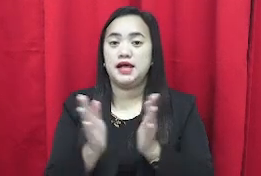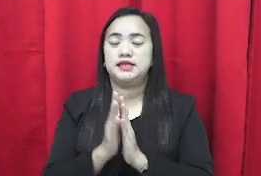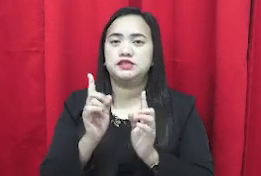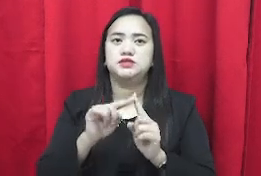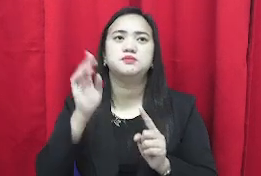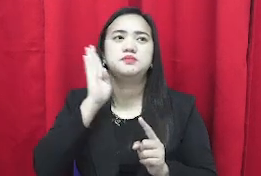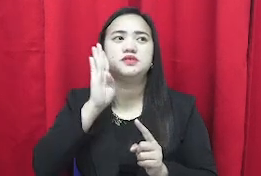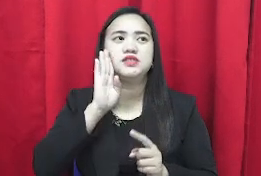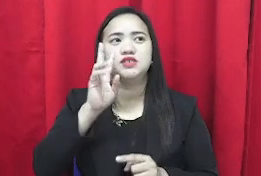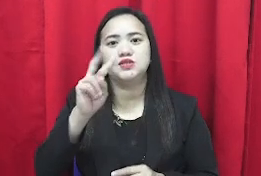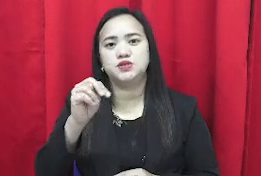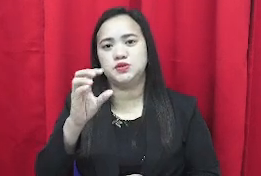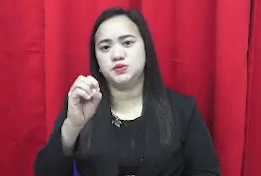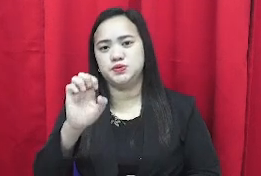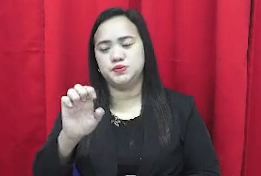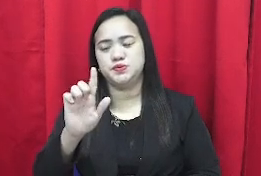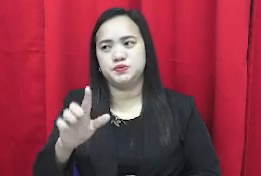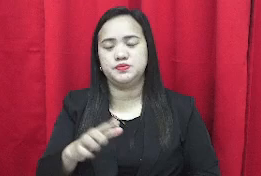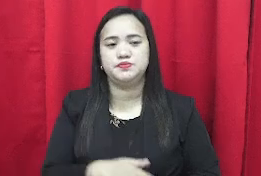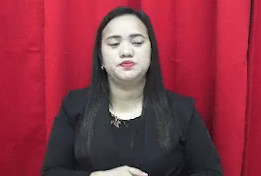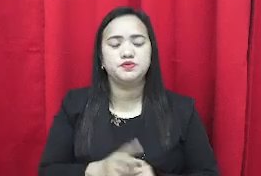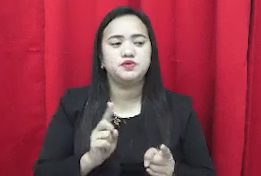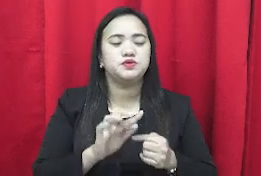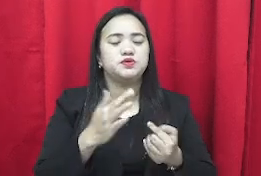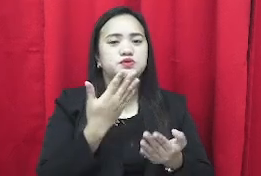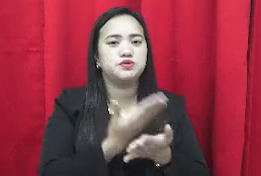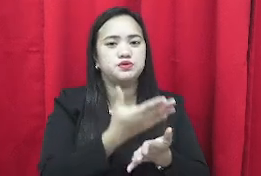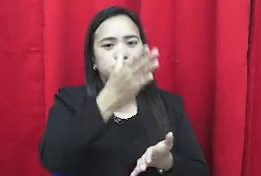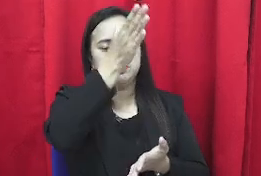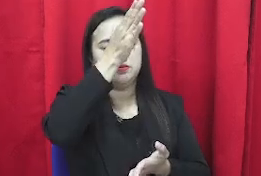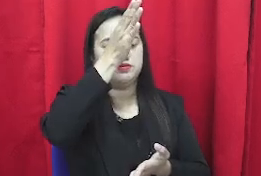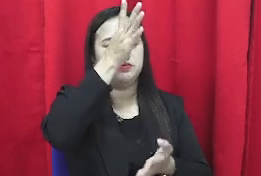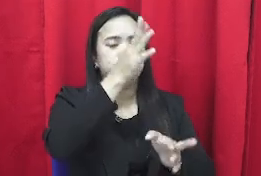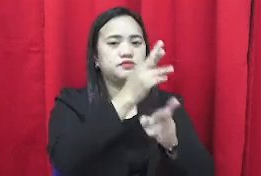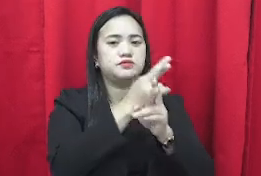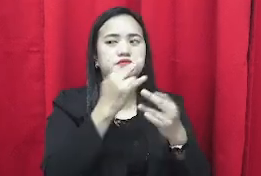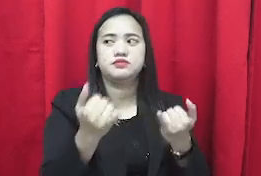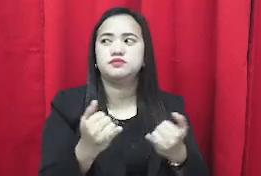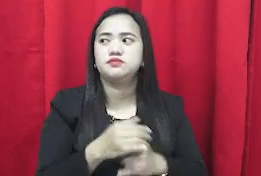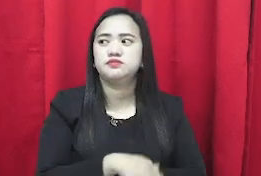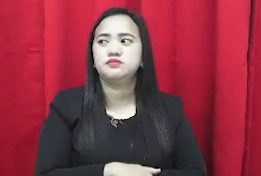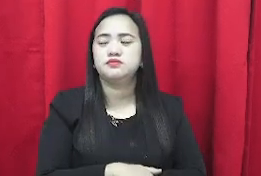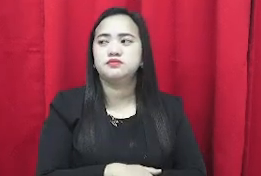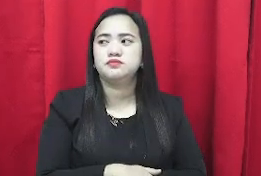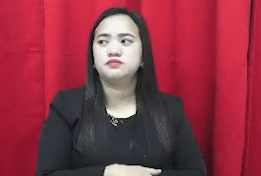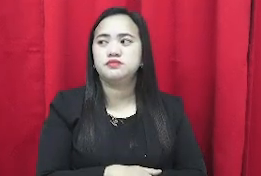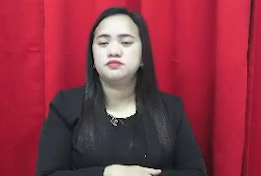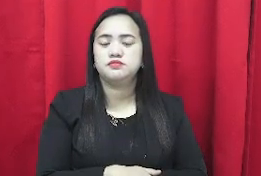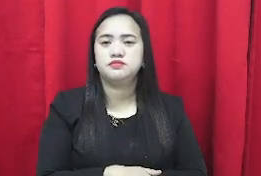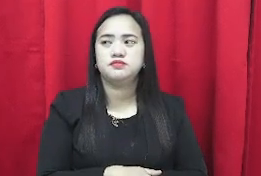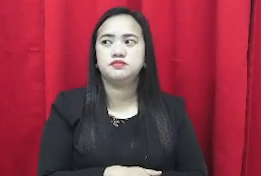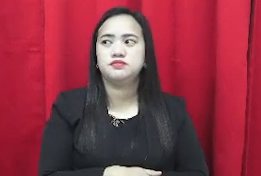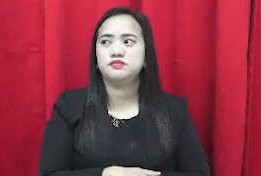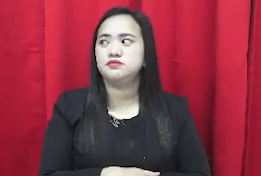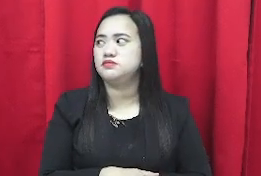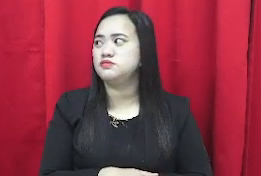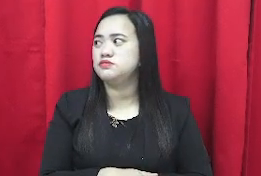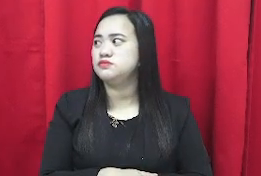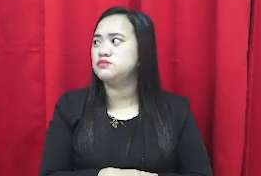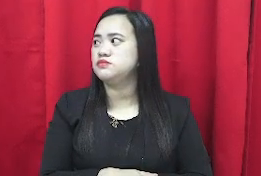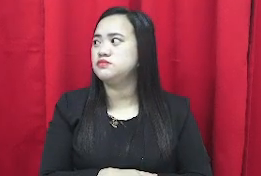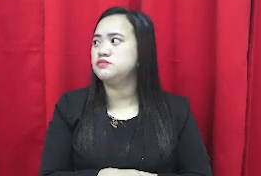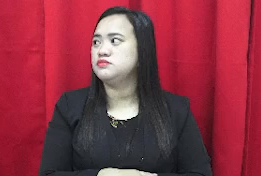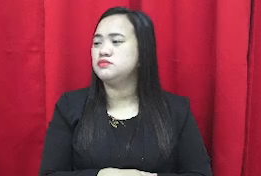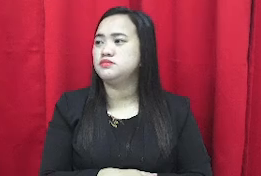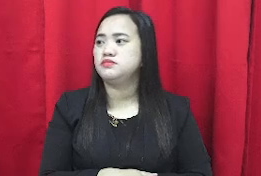Galing ka ng sir Noel sa military no para sa mga tatay no sa mga tatay na nandy diyan sa lahat sa mga tatay sa mga sa mga